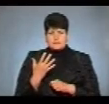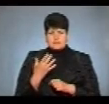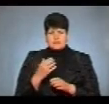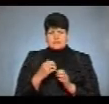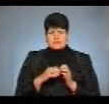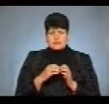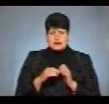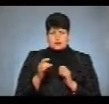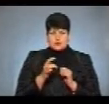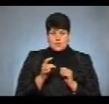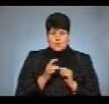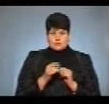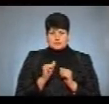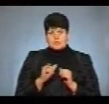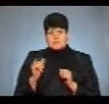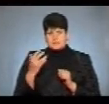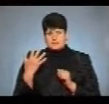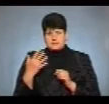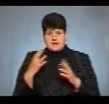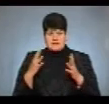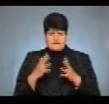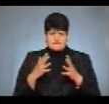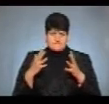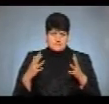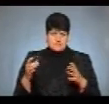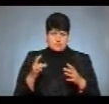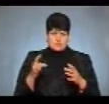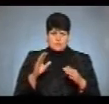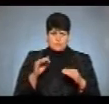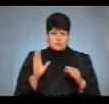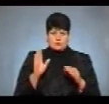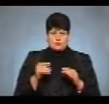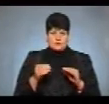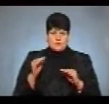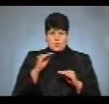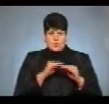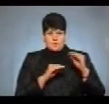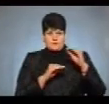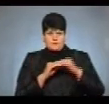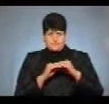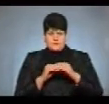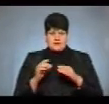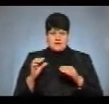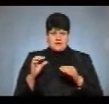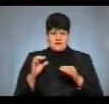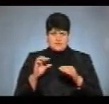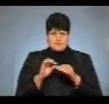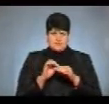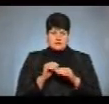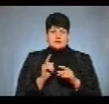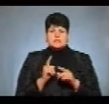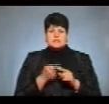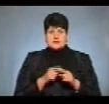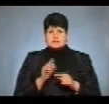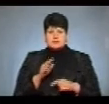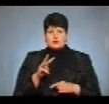середнього розміру і 5 великого. І потім будемо один на одного цепляти. І це вийде мак, який ми